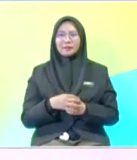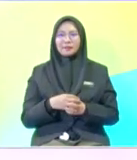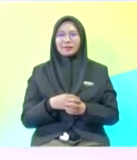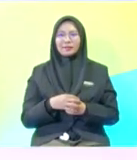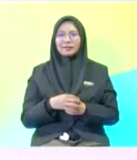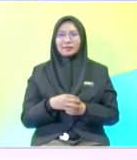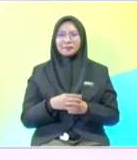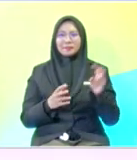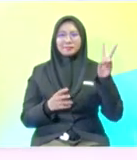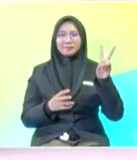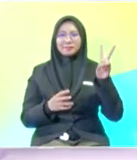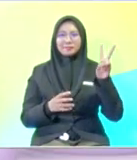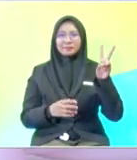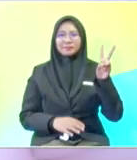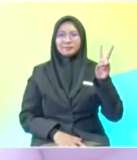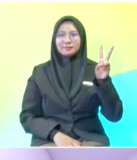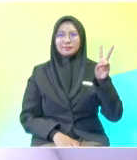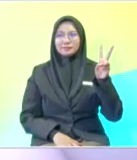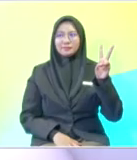yang kedua